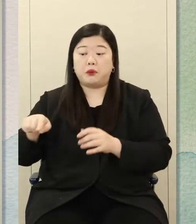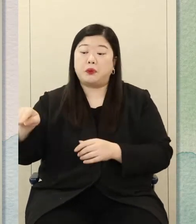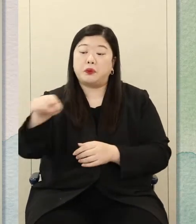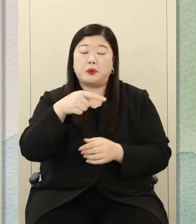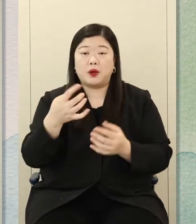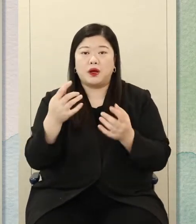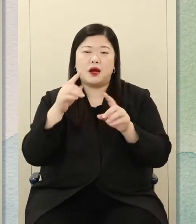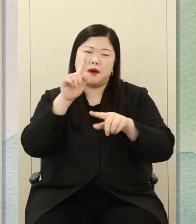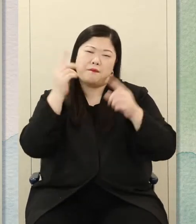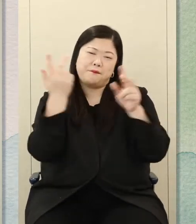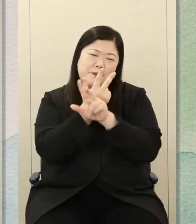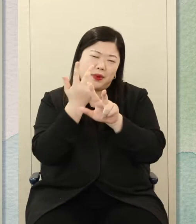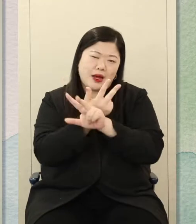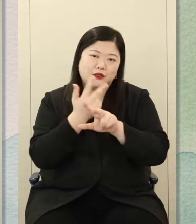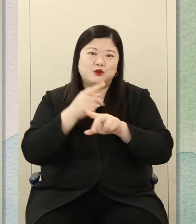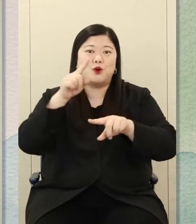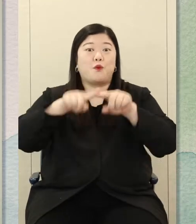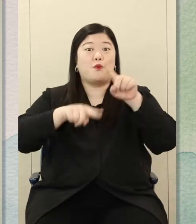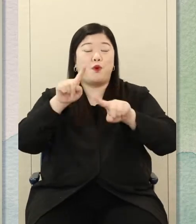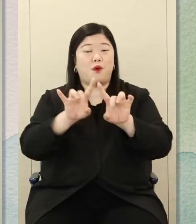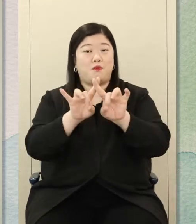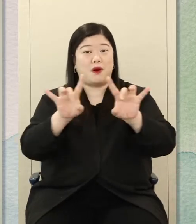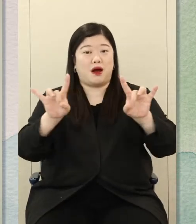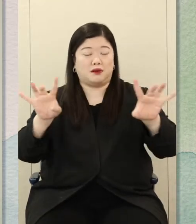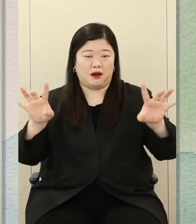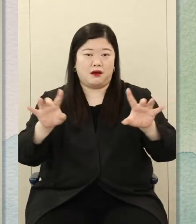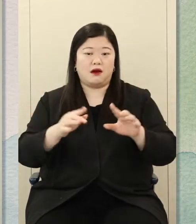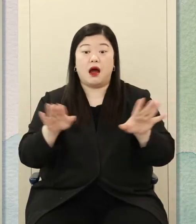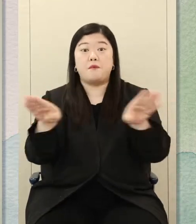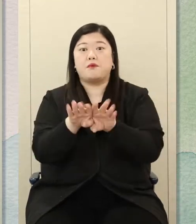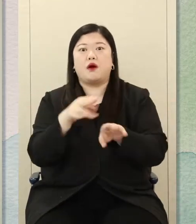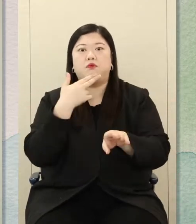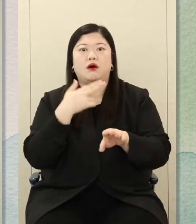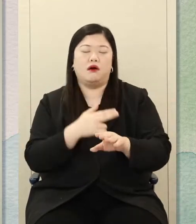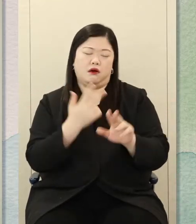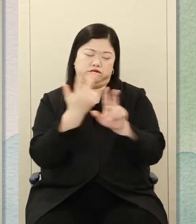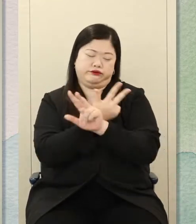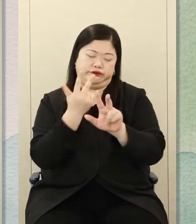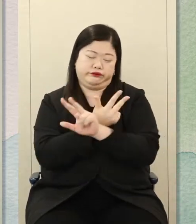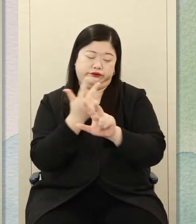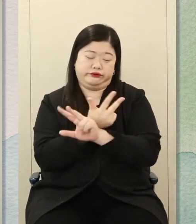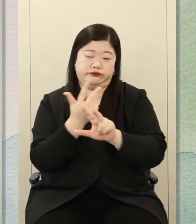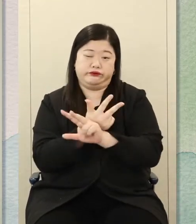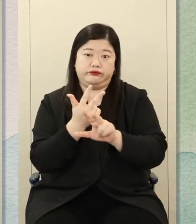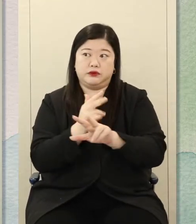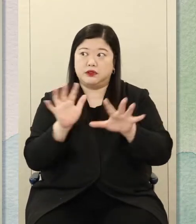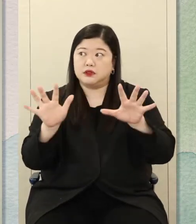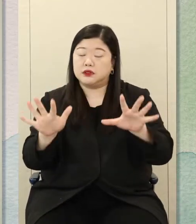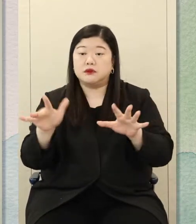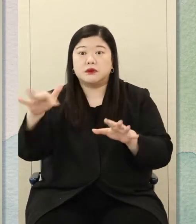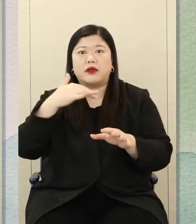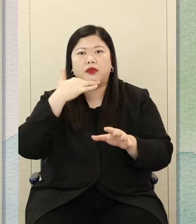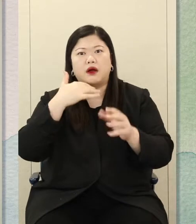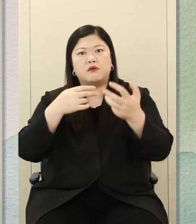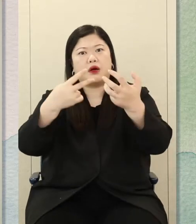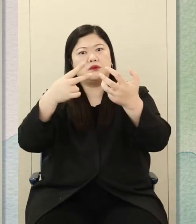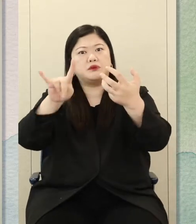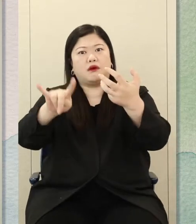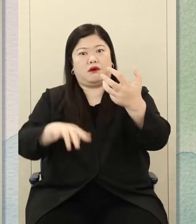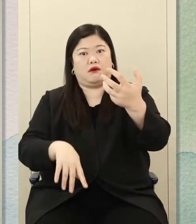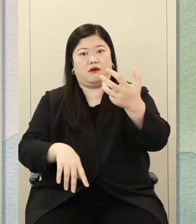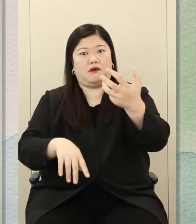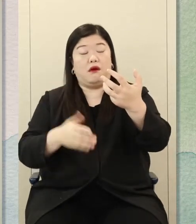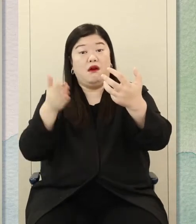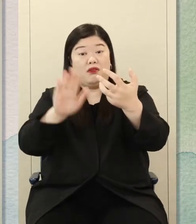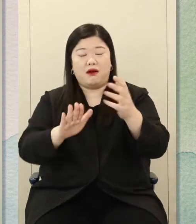매주 목요일 날 만나가지고 한 주도 거르지 않고 지금 지금 거의 80 되셨어요. 그러니까